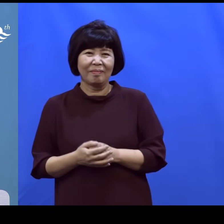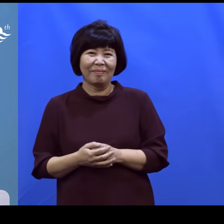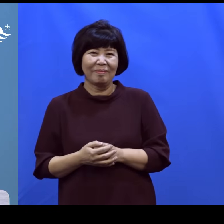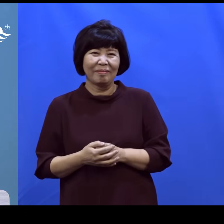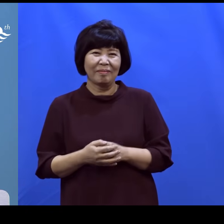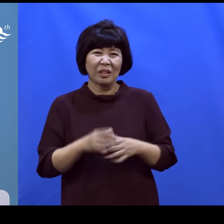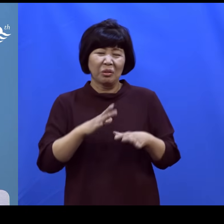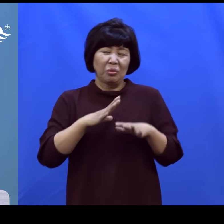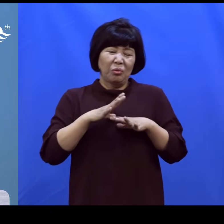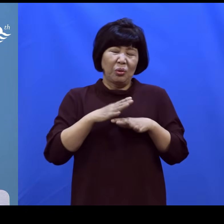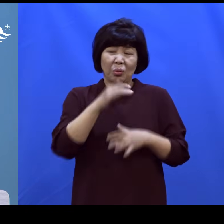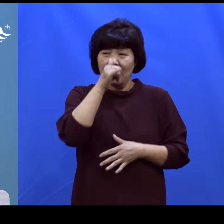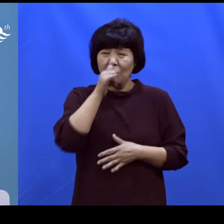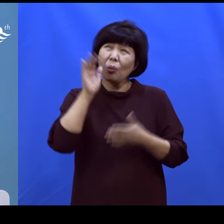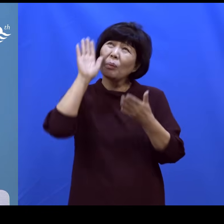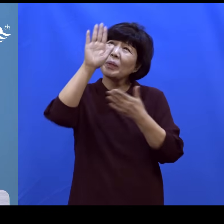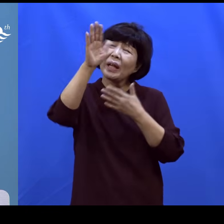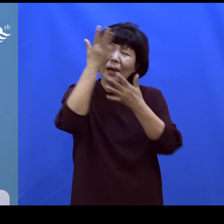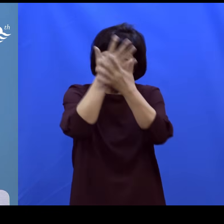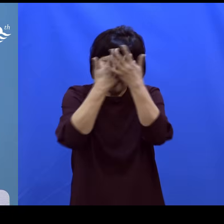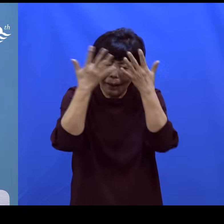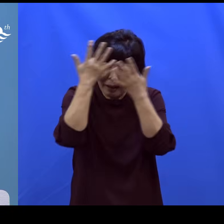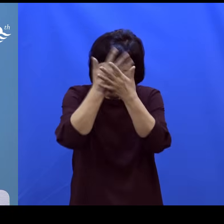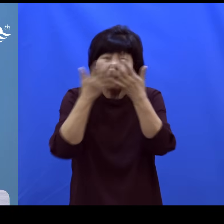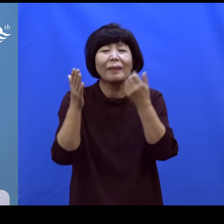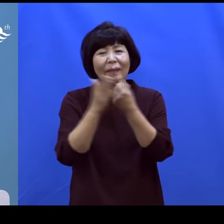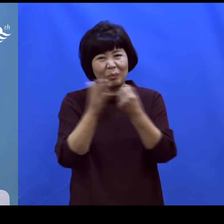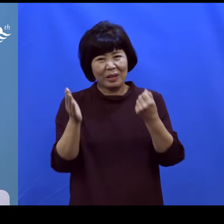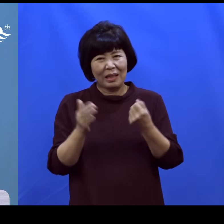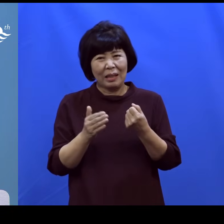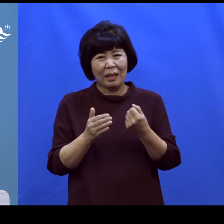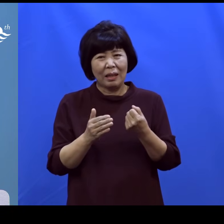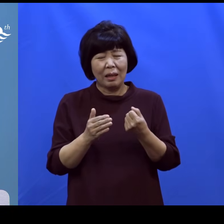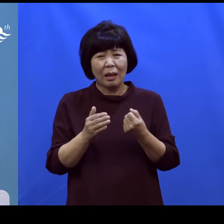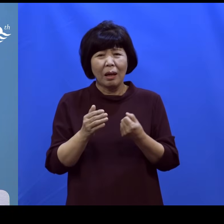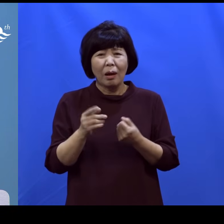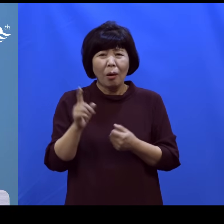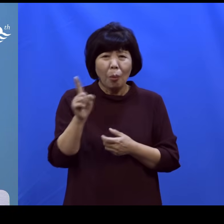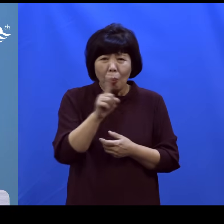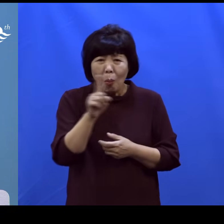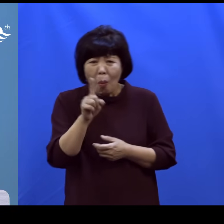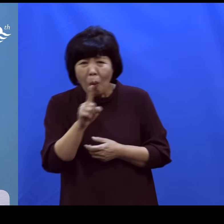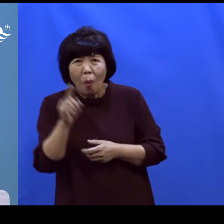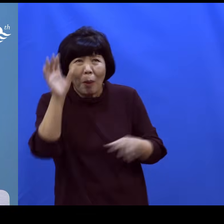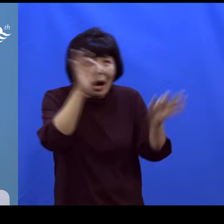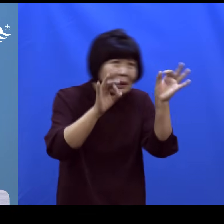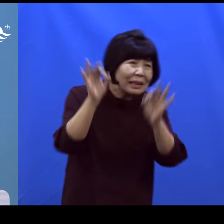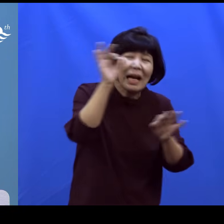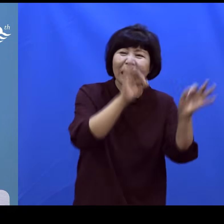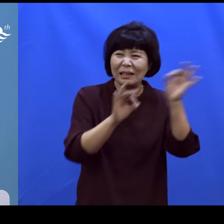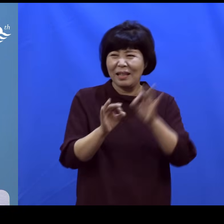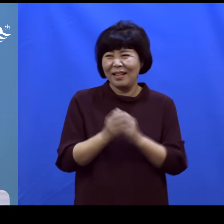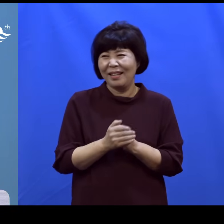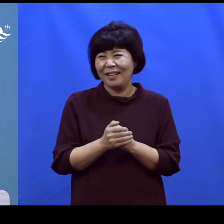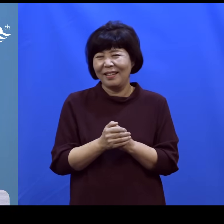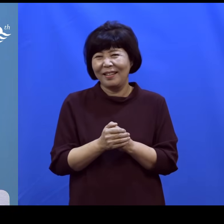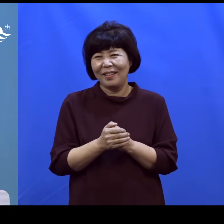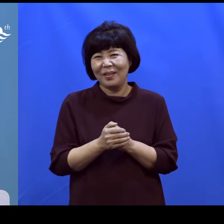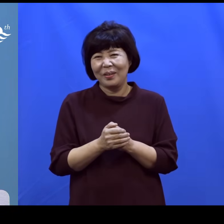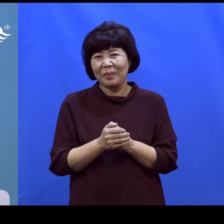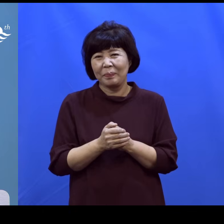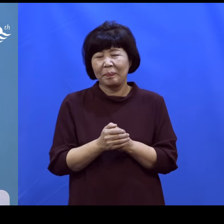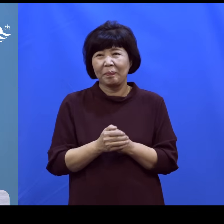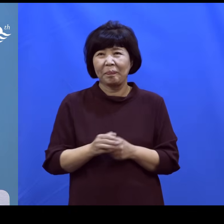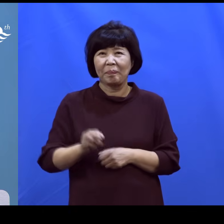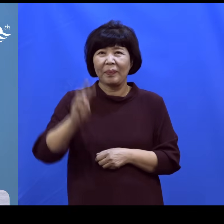뭔가가 두려운 거예요. 뭔가 미래가 보이지 않는 거예요. 뭔가를 찾고 있는 거예요. 여러분, MZ세대는 스스로 교회를 제 발로